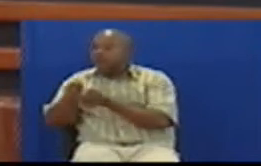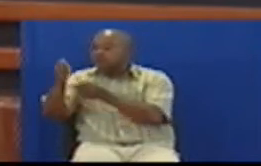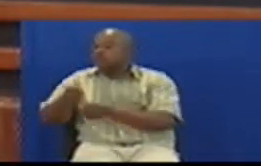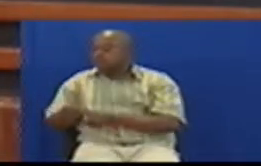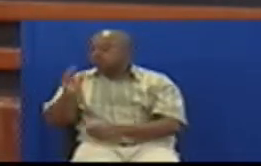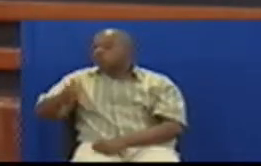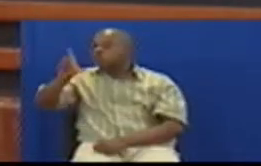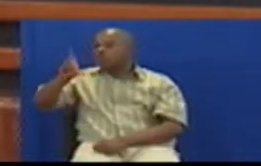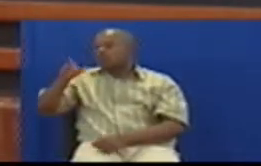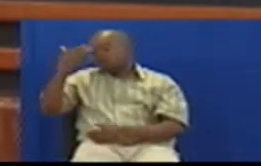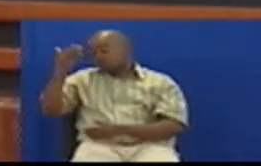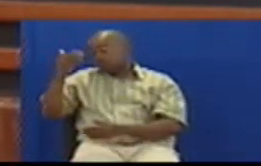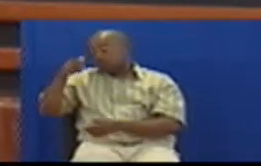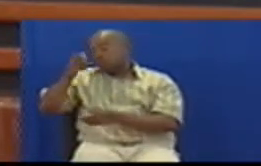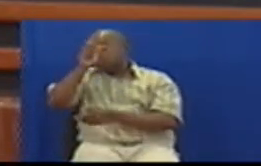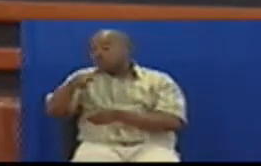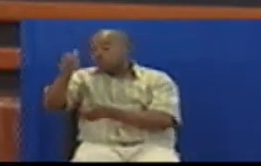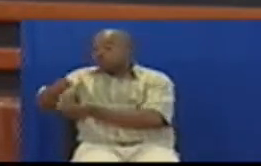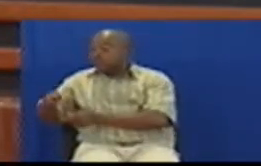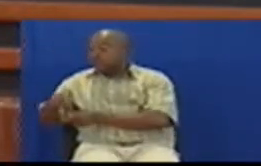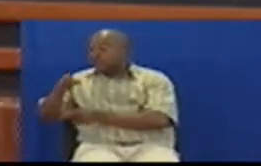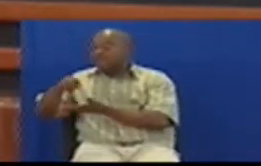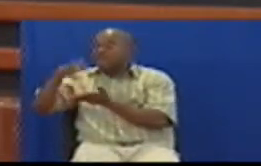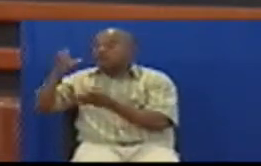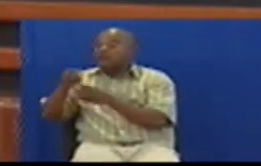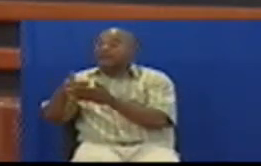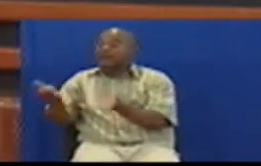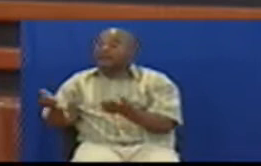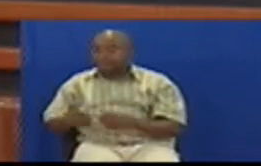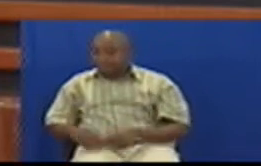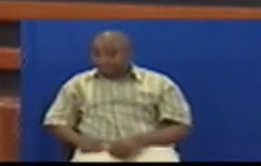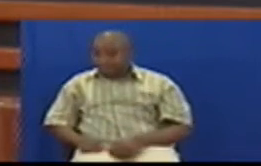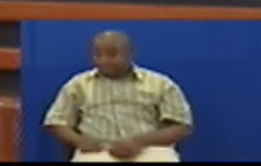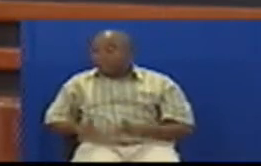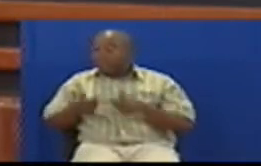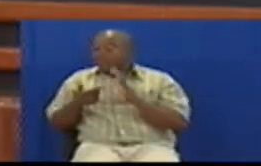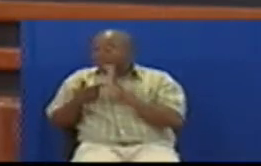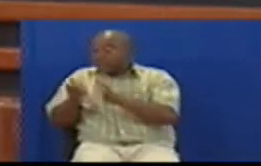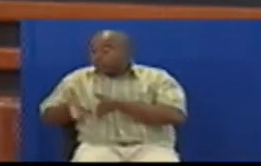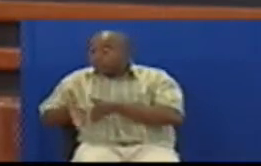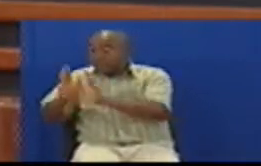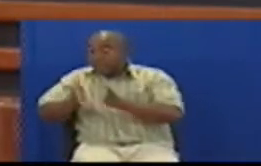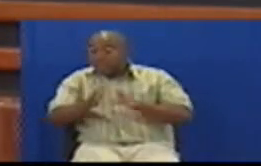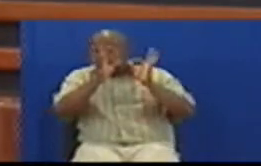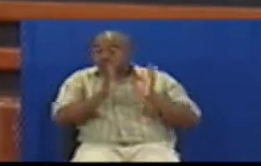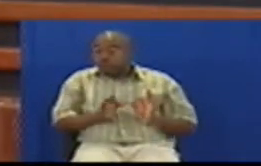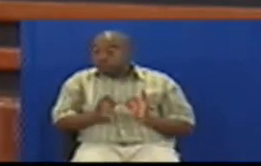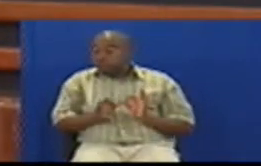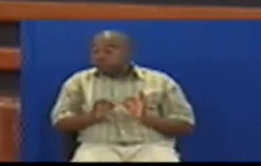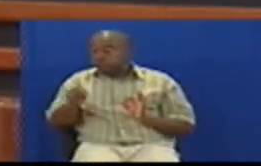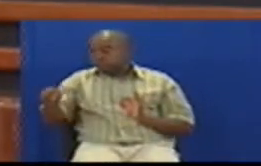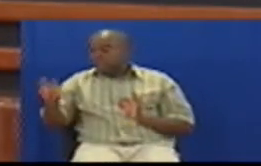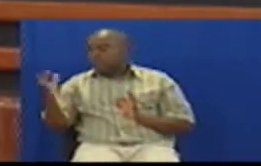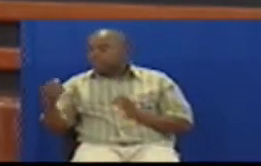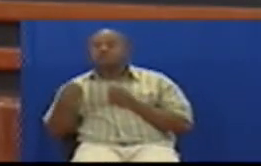hatapata faida, gharama za usafirishaji zitaongezeka, na mwisho wa siku hata mazao yanaweza kufika sokoni yakiwa yameharibika.